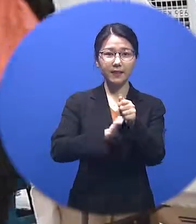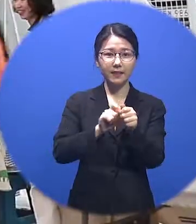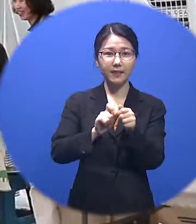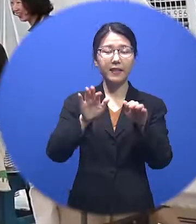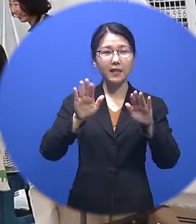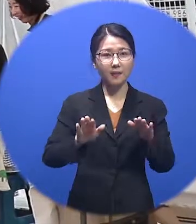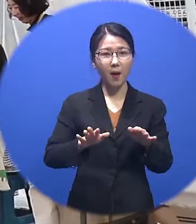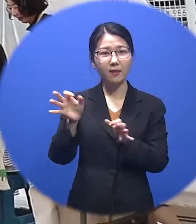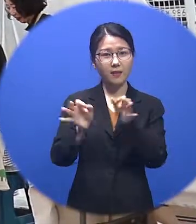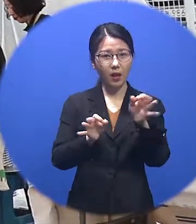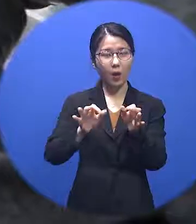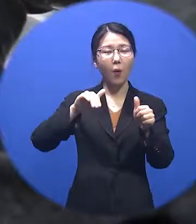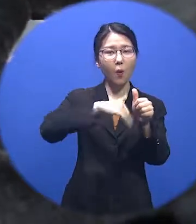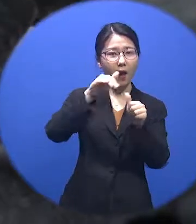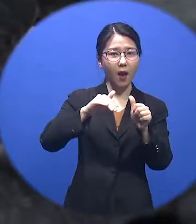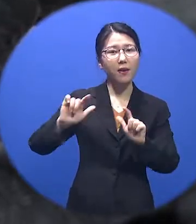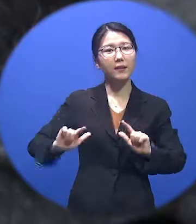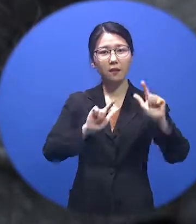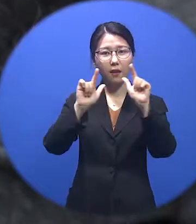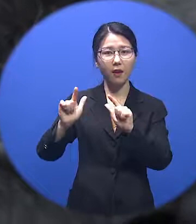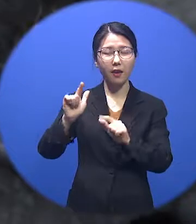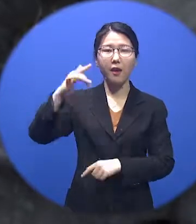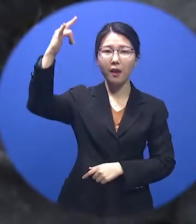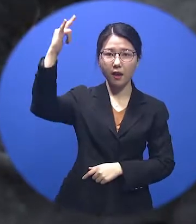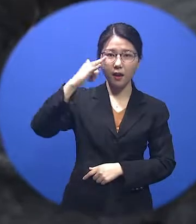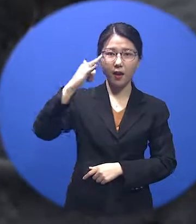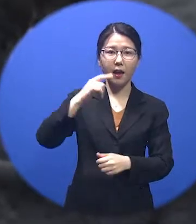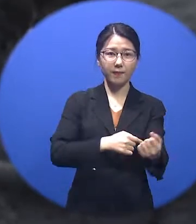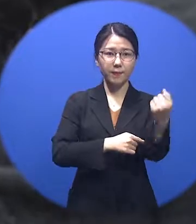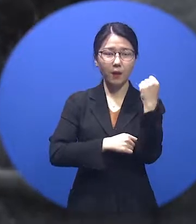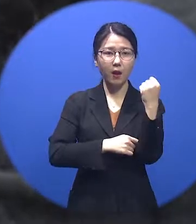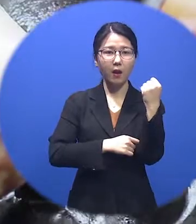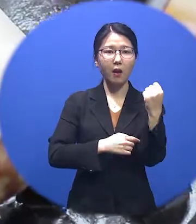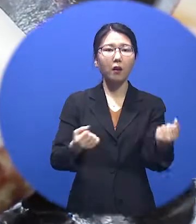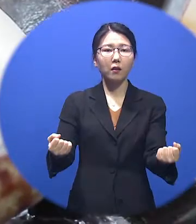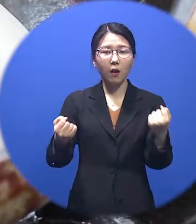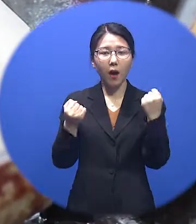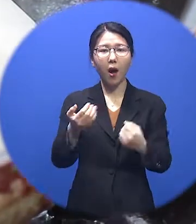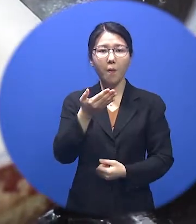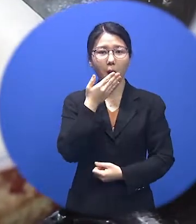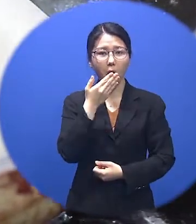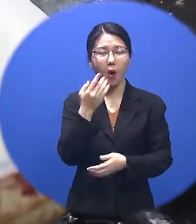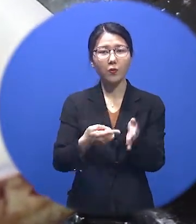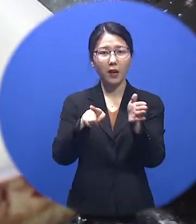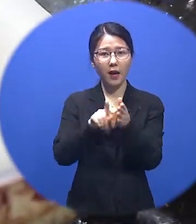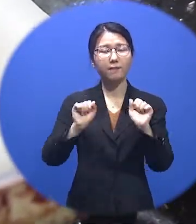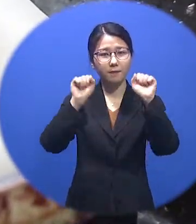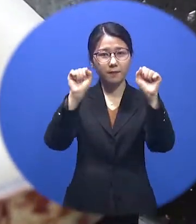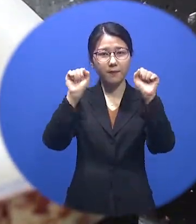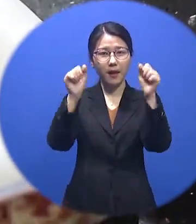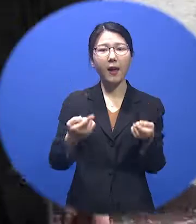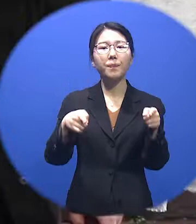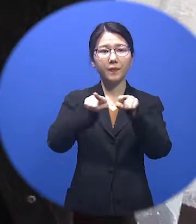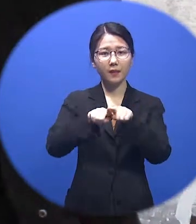특히 이번 장터는 환경, 생태, 태양광 에너지와 건강한 먹거리를 위한